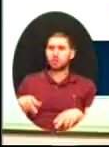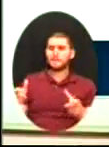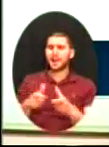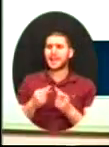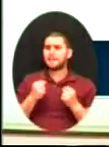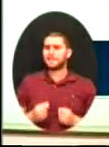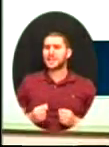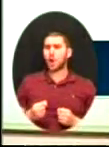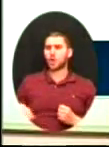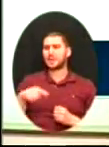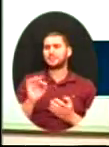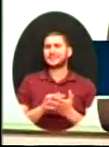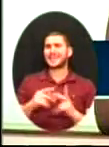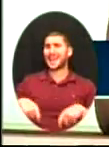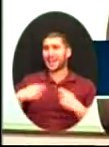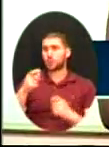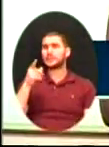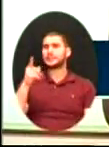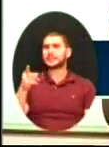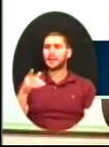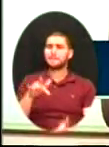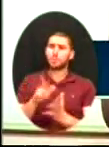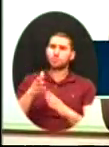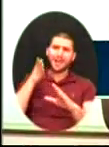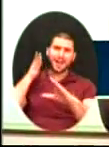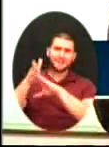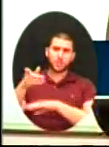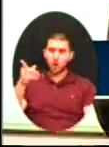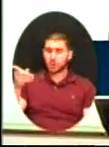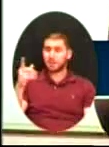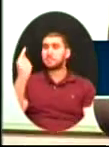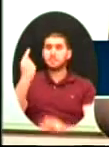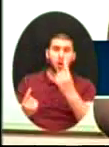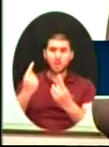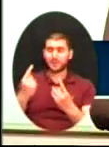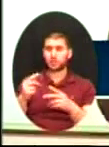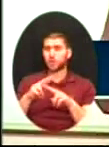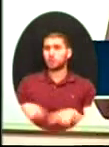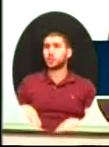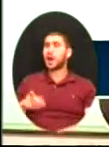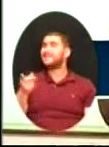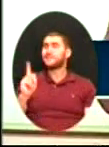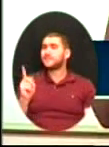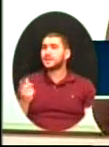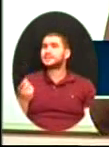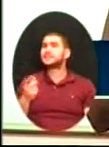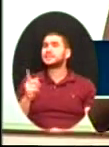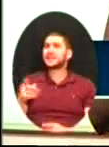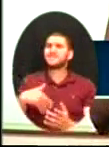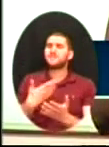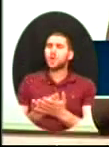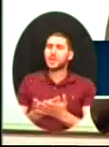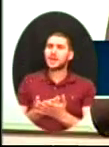מחלקת הבטיחות והביטחון במשרד החינוך, זה הכתובת שאפשר לפנות אליה בכל דבר שנוגע. זה וולונטרי. זה וולונטרי. ופה יש את